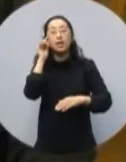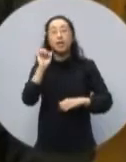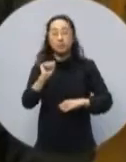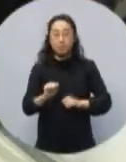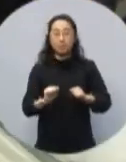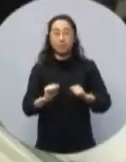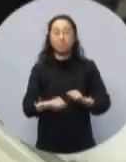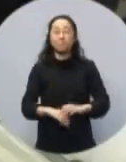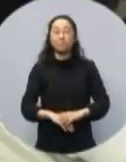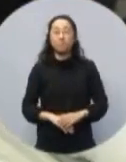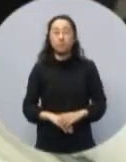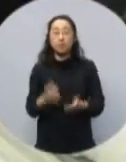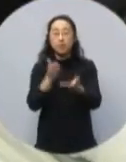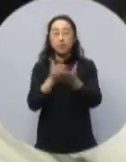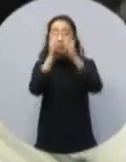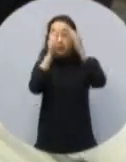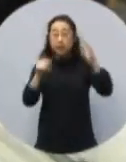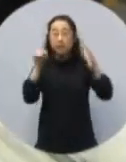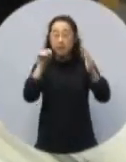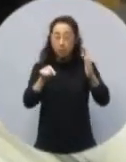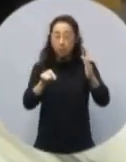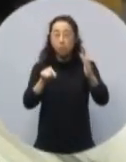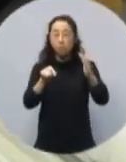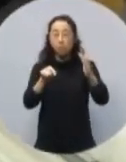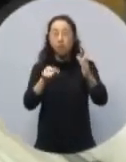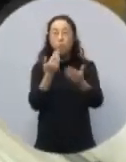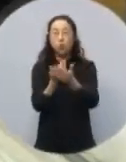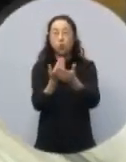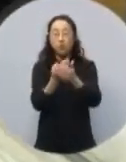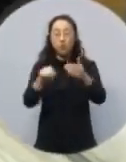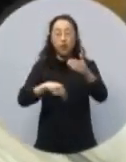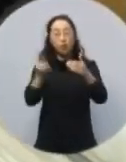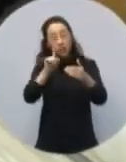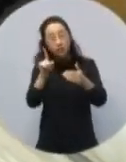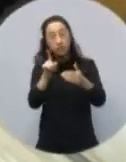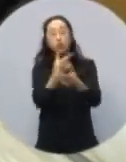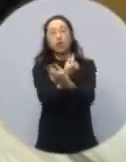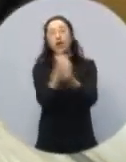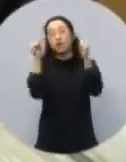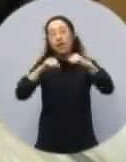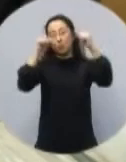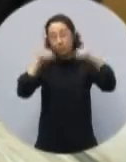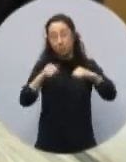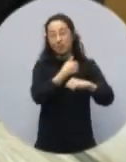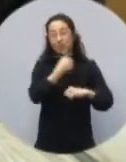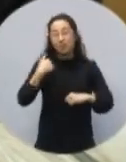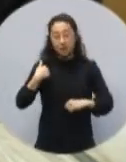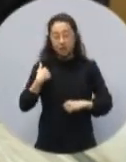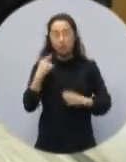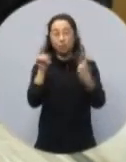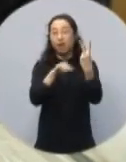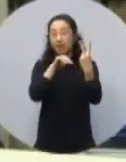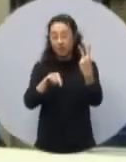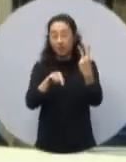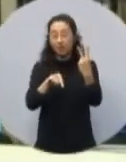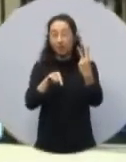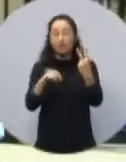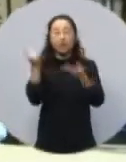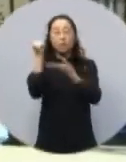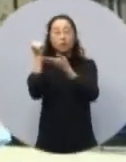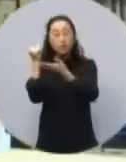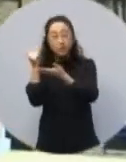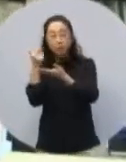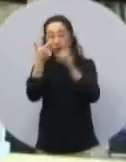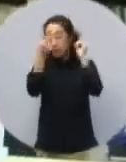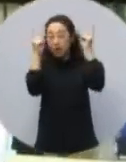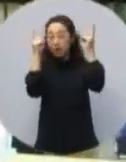ね。 説明会でお互いに求めているものを確認し合えた2人。山内さんは大学で専